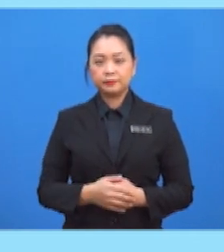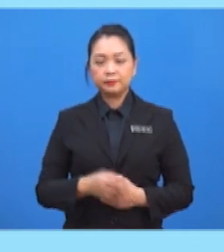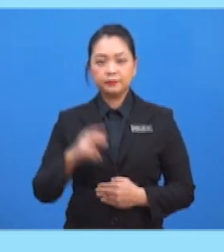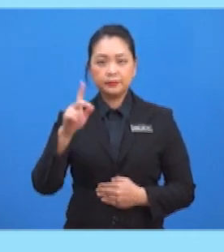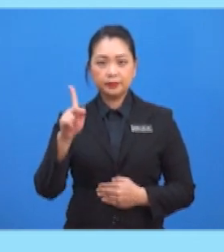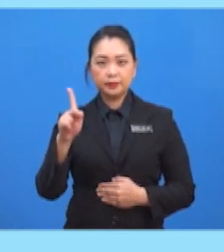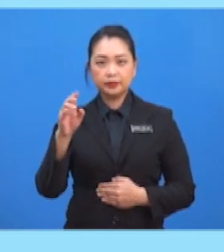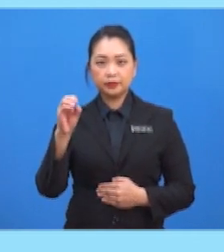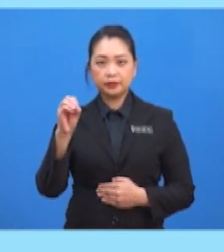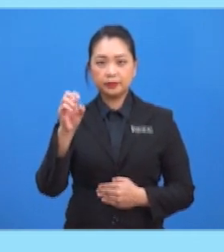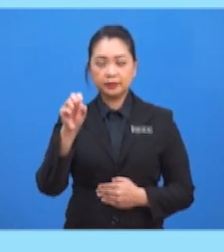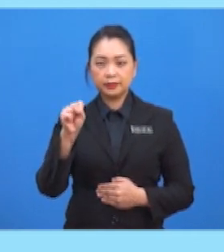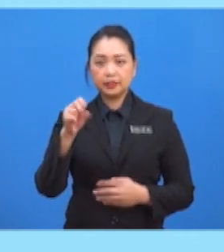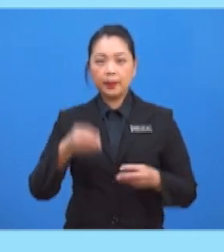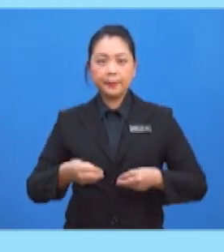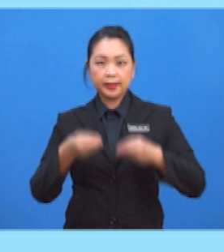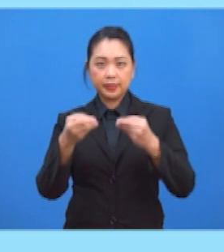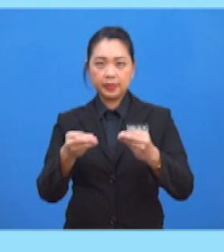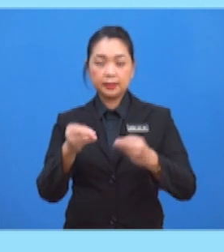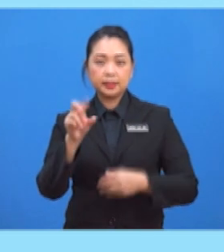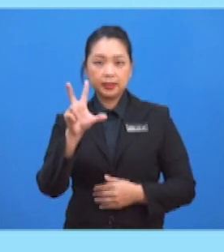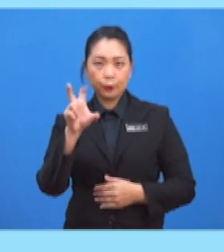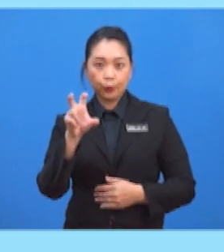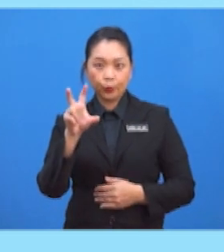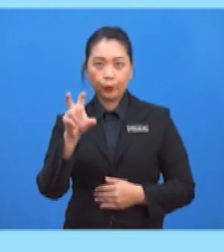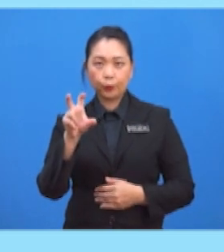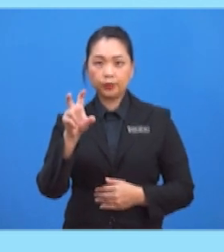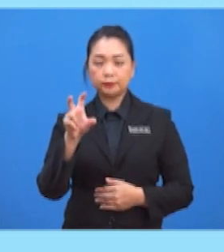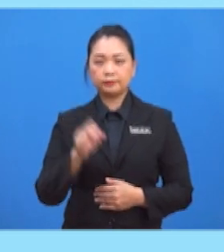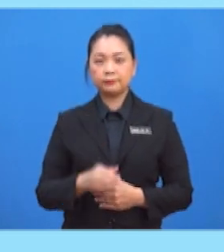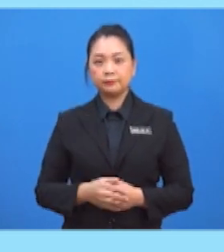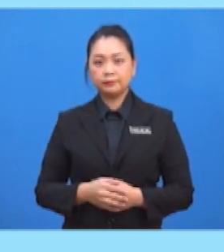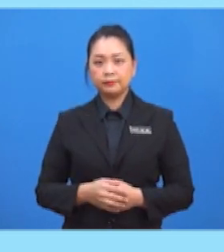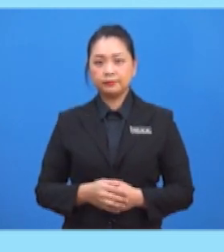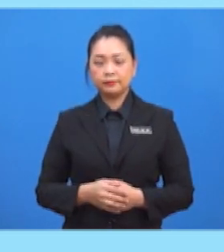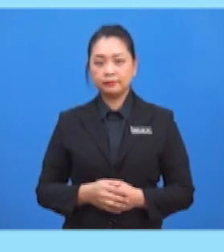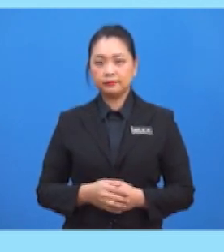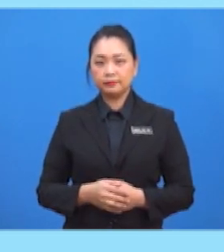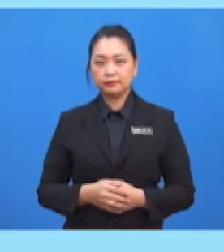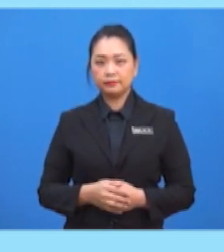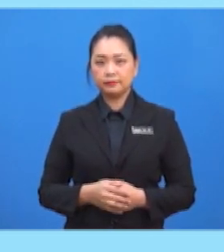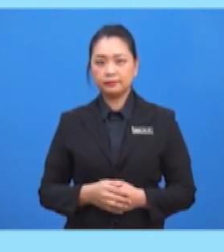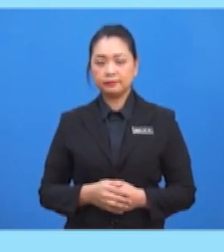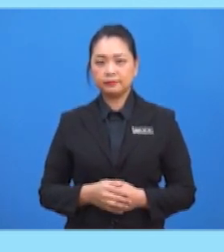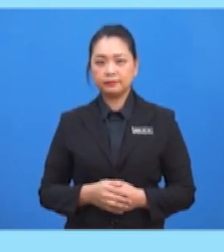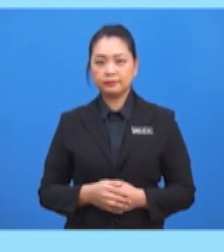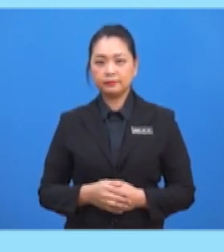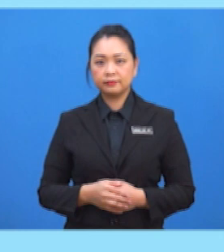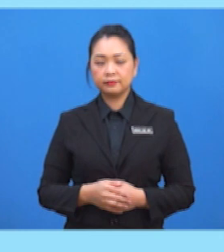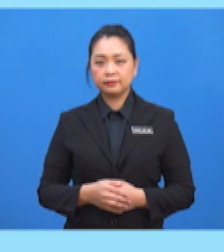bagi sudut 30 darjah ialah nisbah panjang sisi bersebelahan,